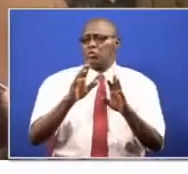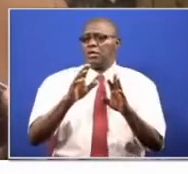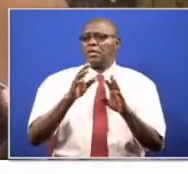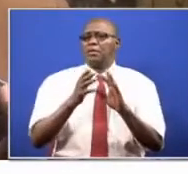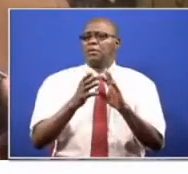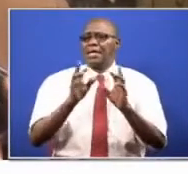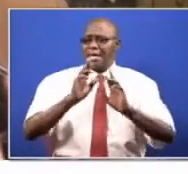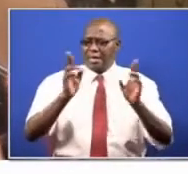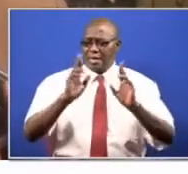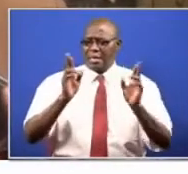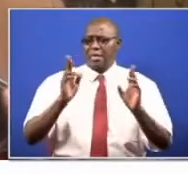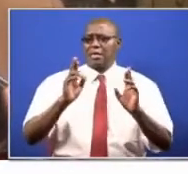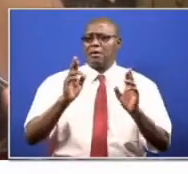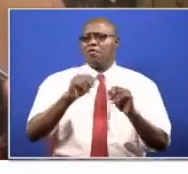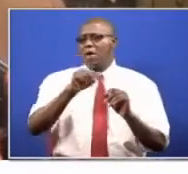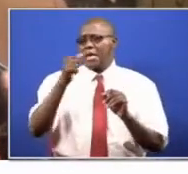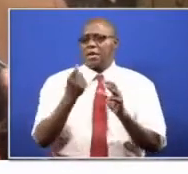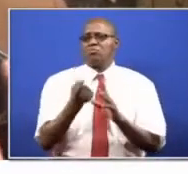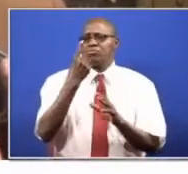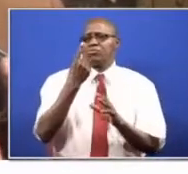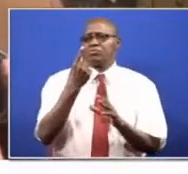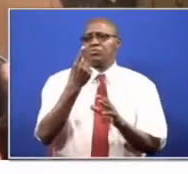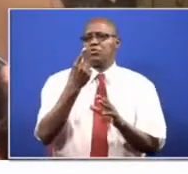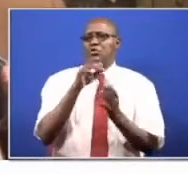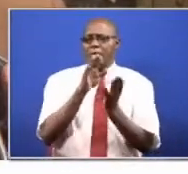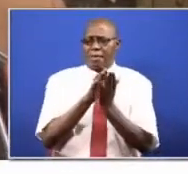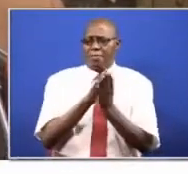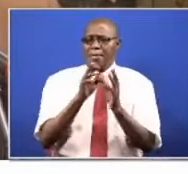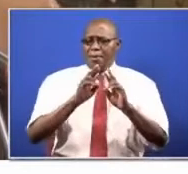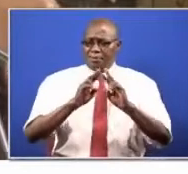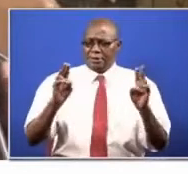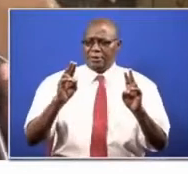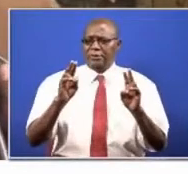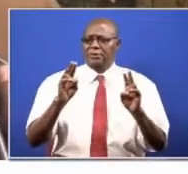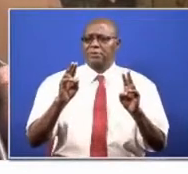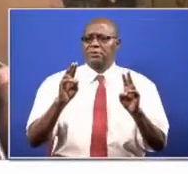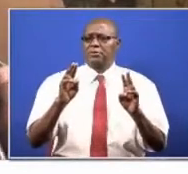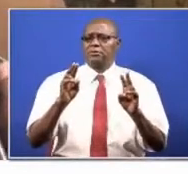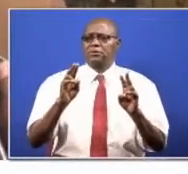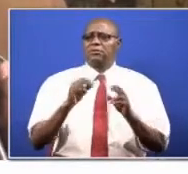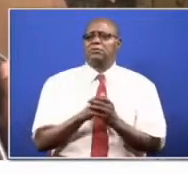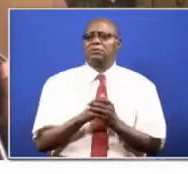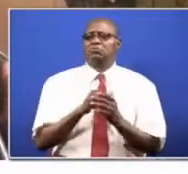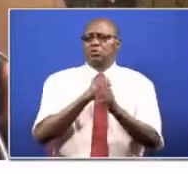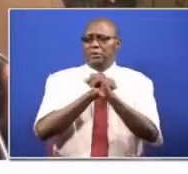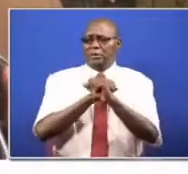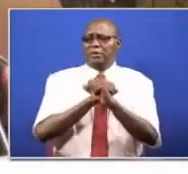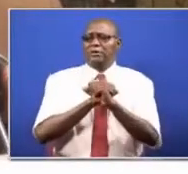yale ambayo yanaweza kutokea, kudumisha amani, kulinda usalama. Na Red Cross wamekuwa